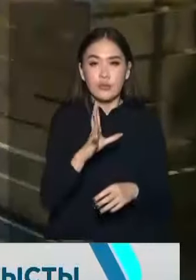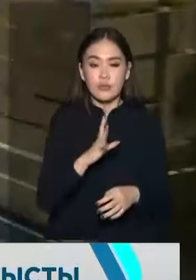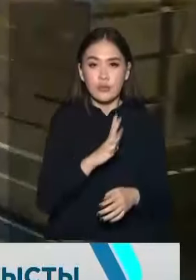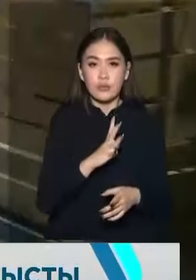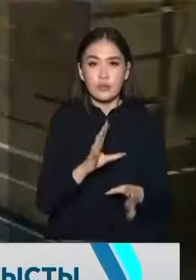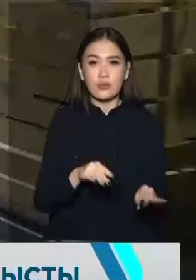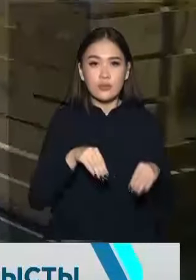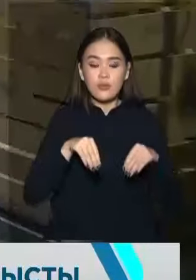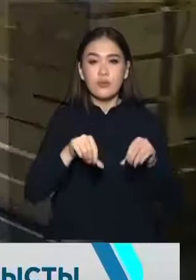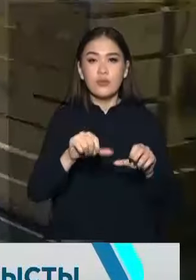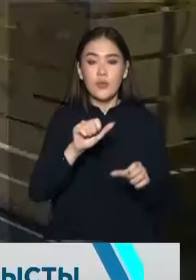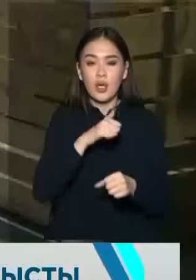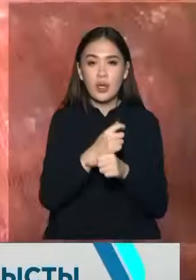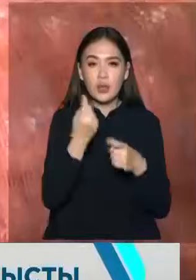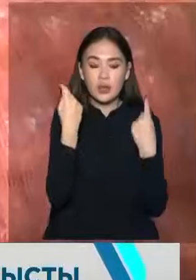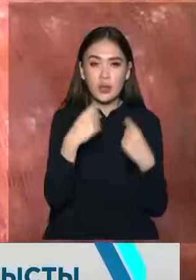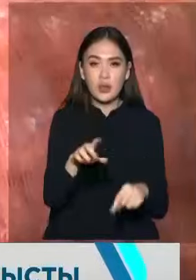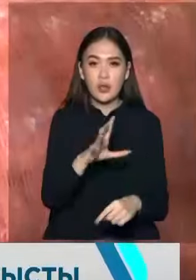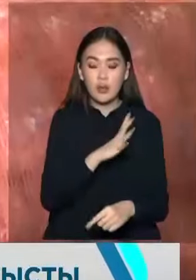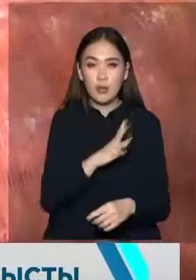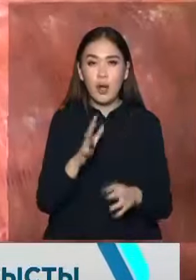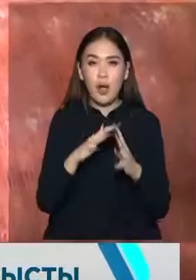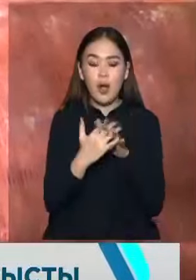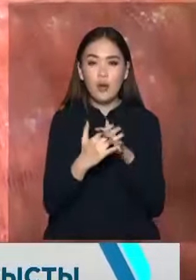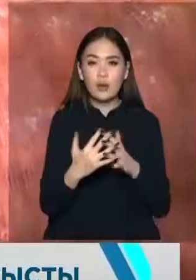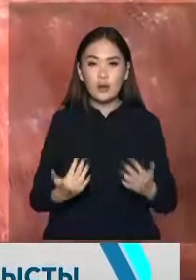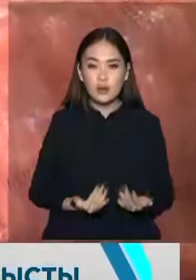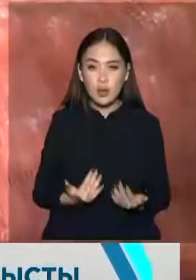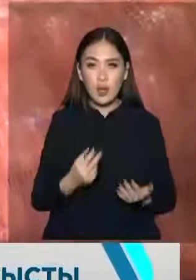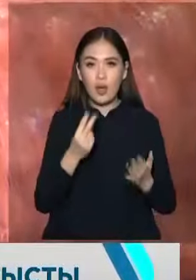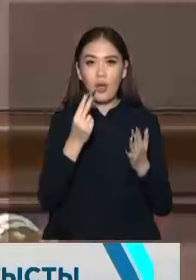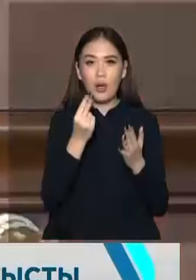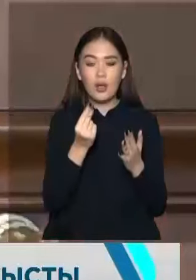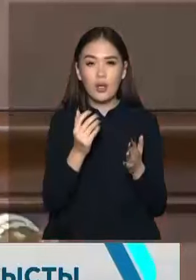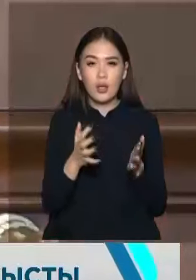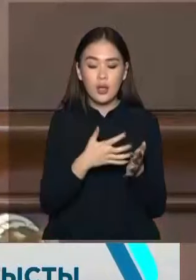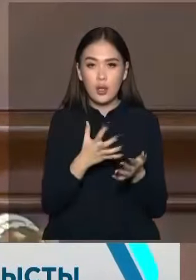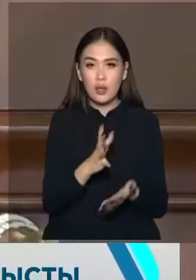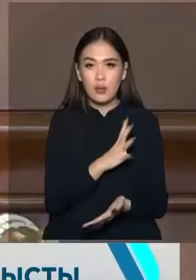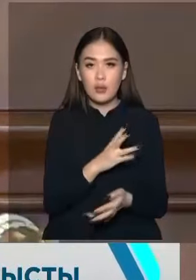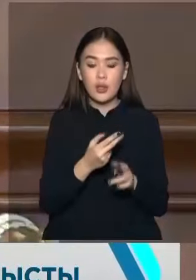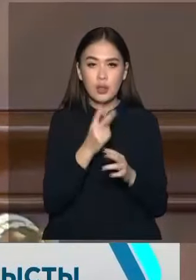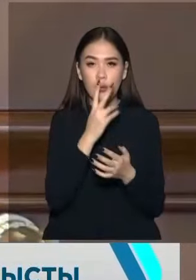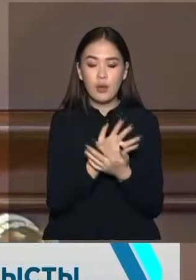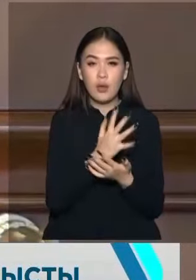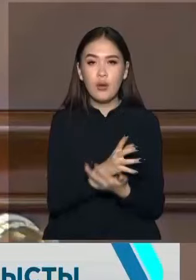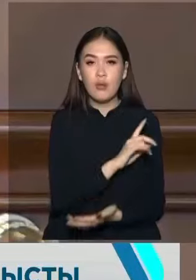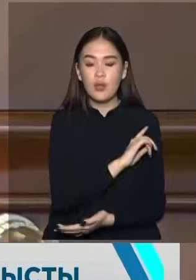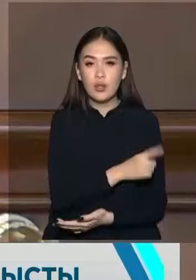егіс басынан тікелей сатуға мәжбүр. Бұл ауыл тұрғындарын табысынан қағып отыр. В прошлом году введено мощности